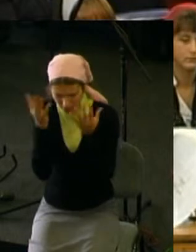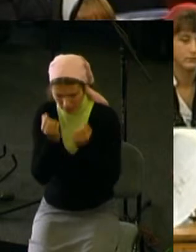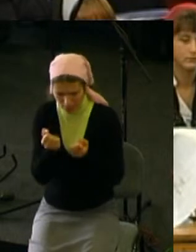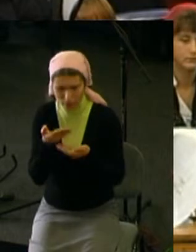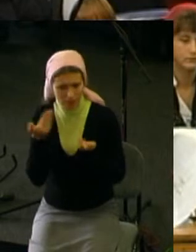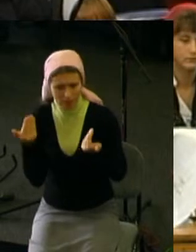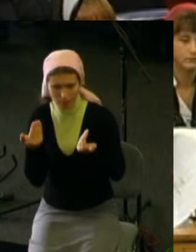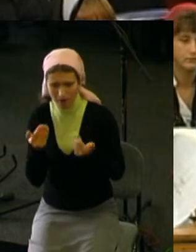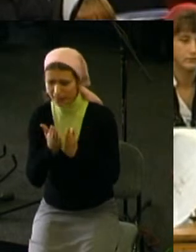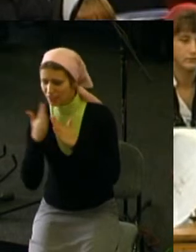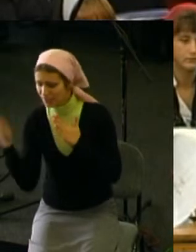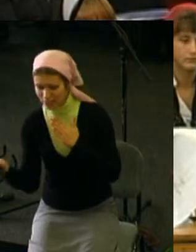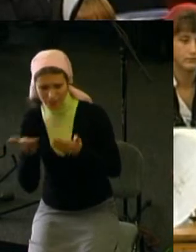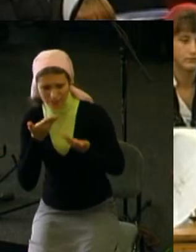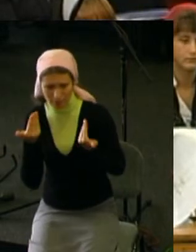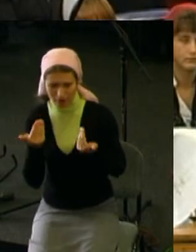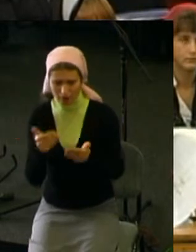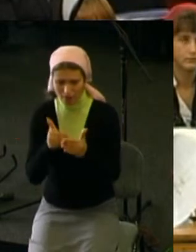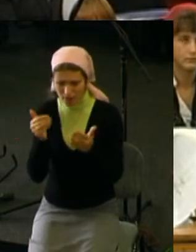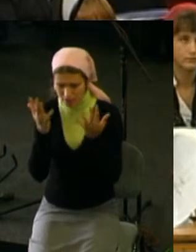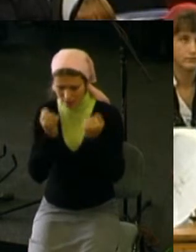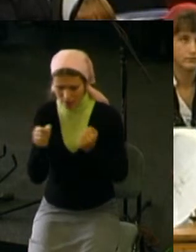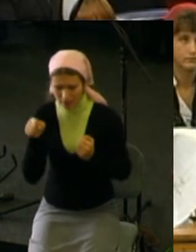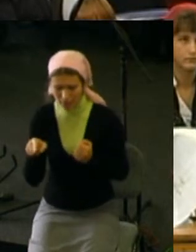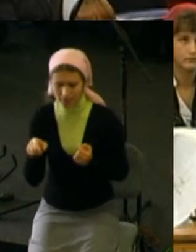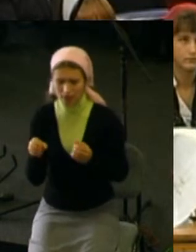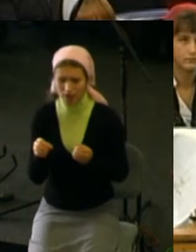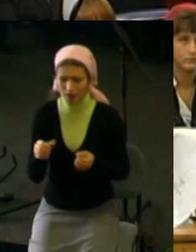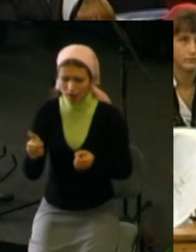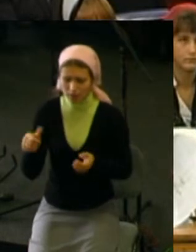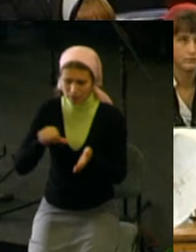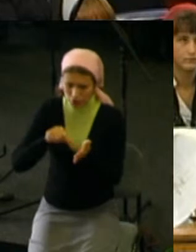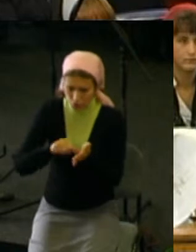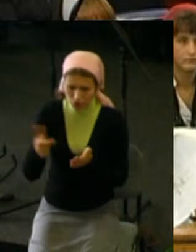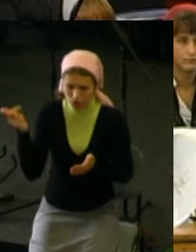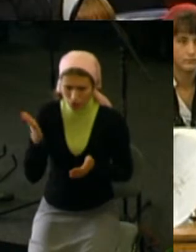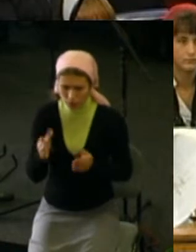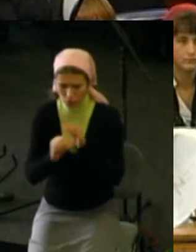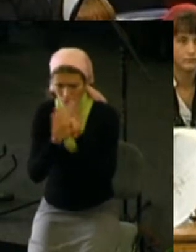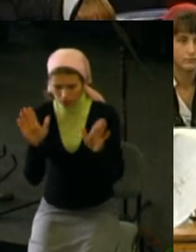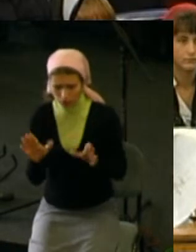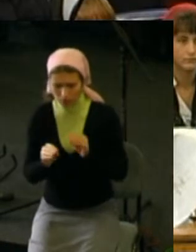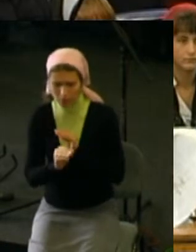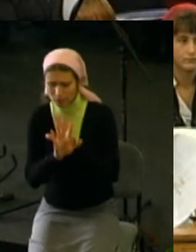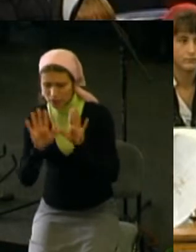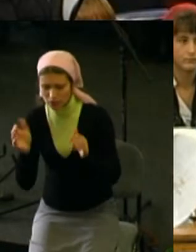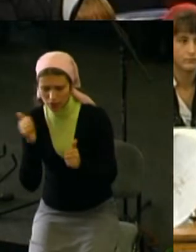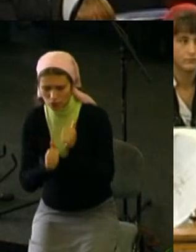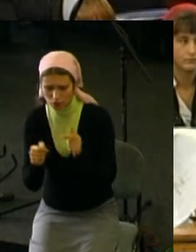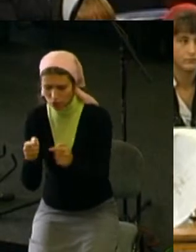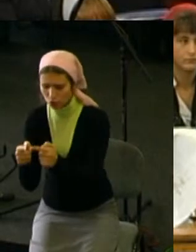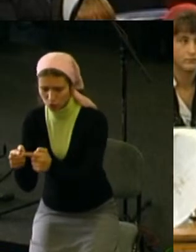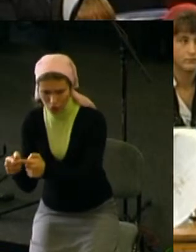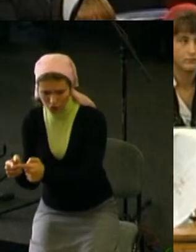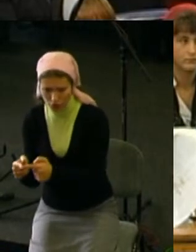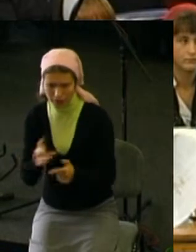навіть немає там присутній сам Господь духом святим бо він просвіті ко ви знаєте куточок